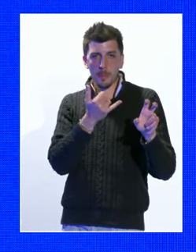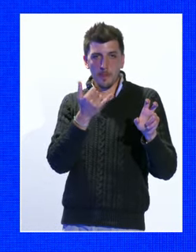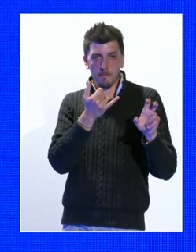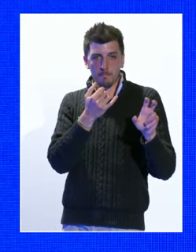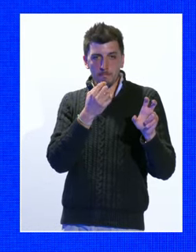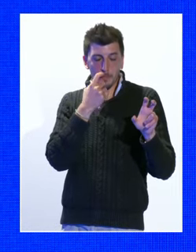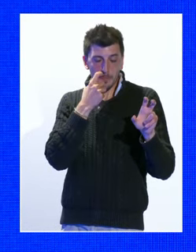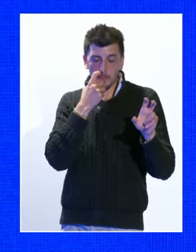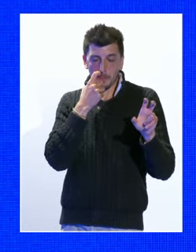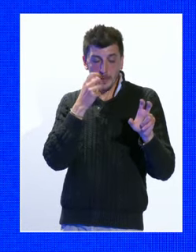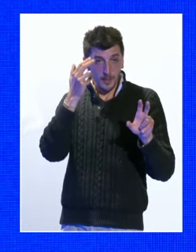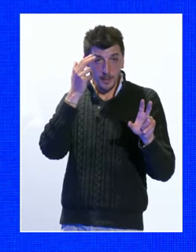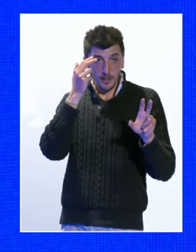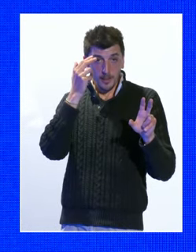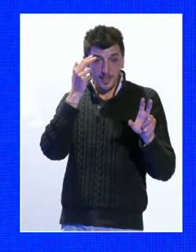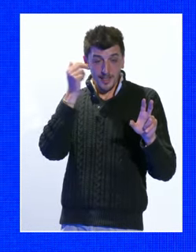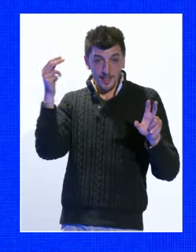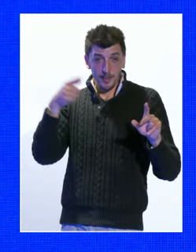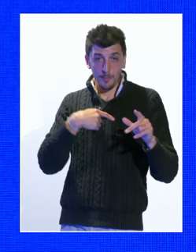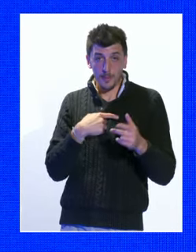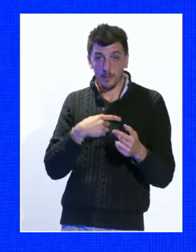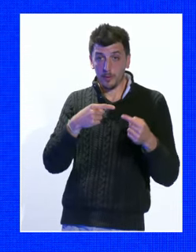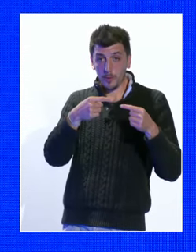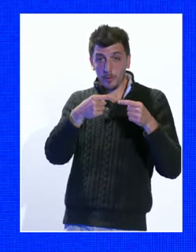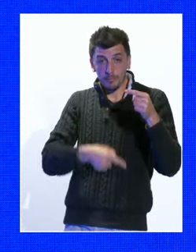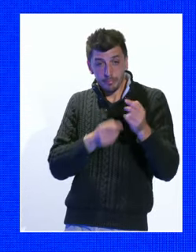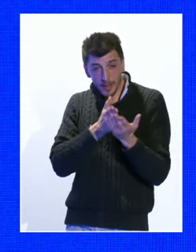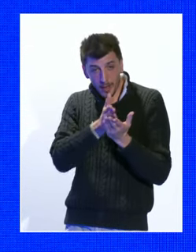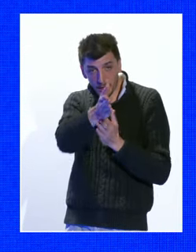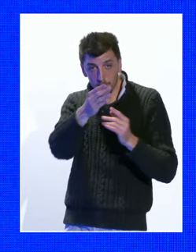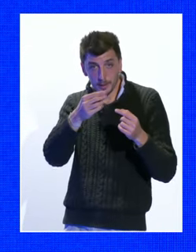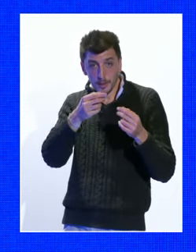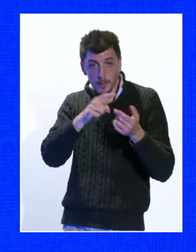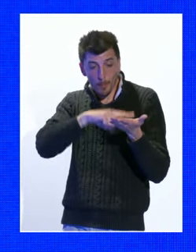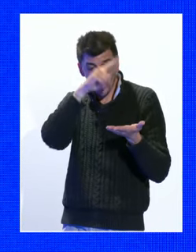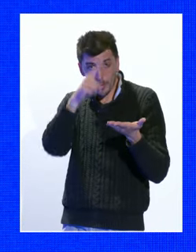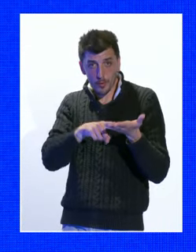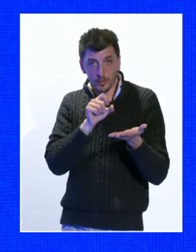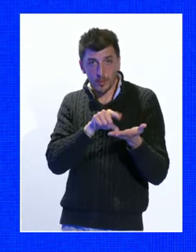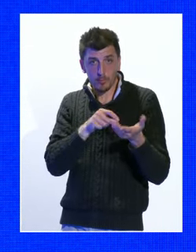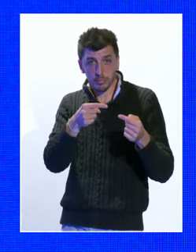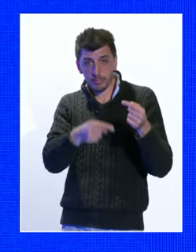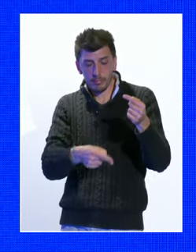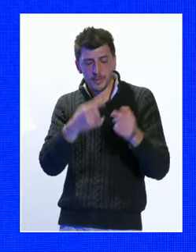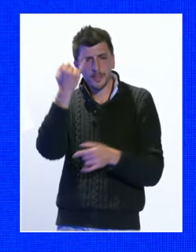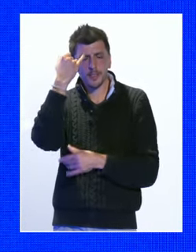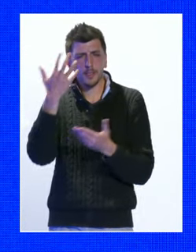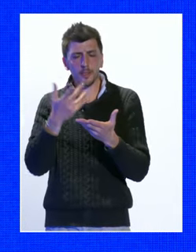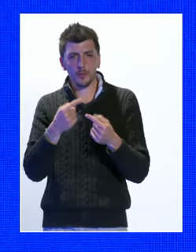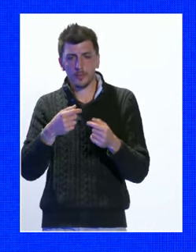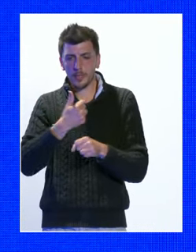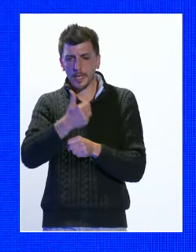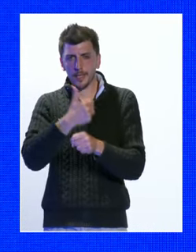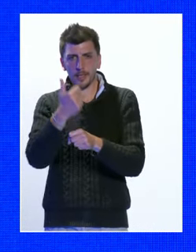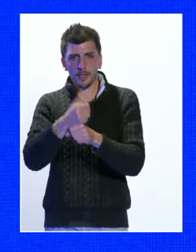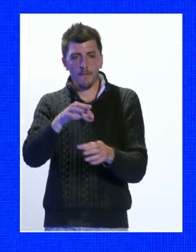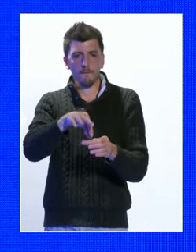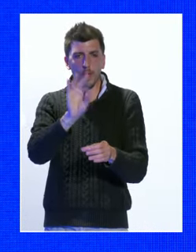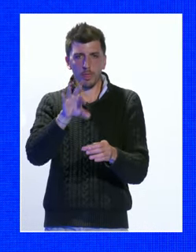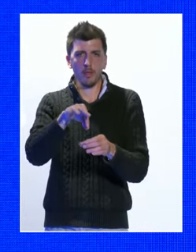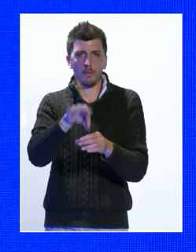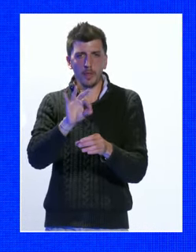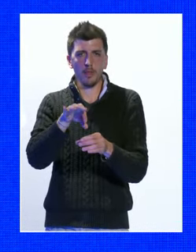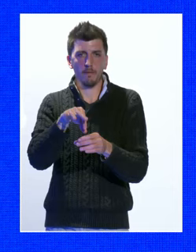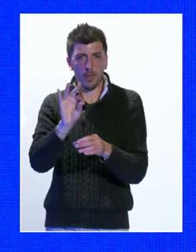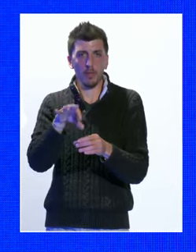budgétaire. L'idée que c'est chaque année qu'on va revoter ne tient pas